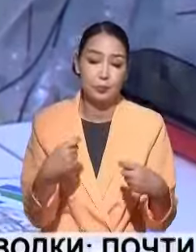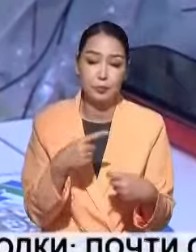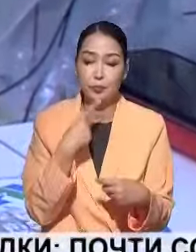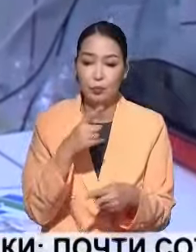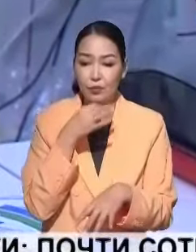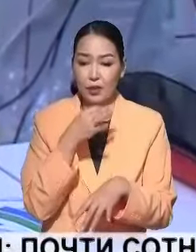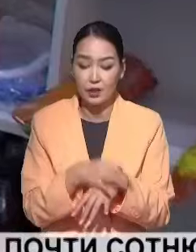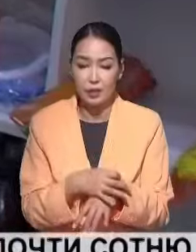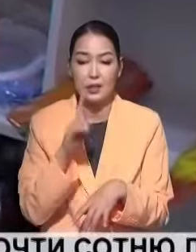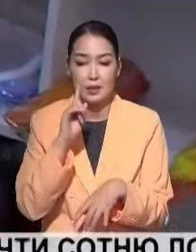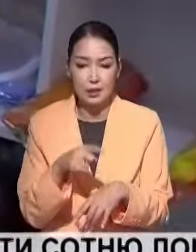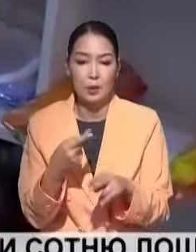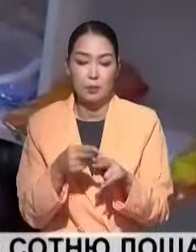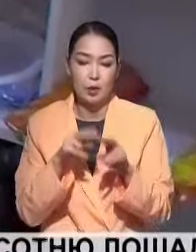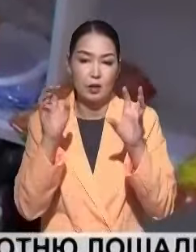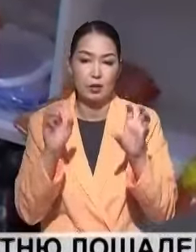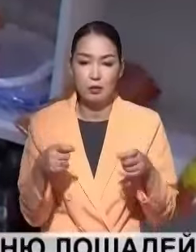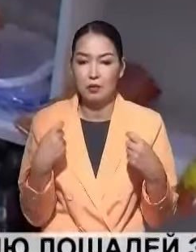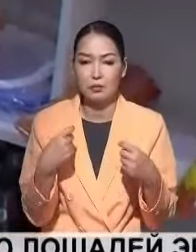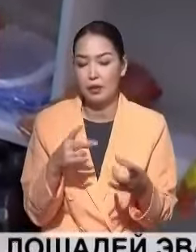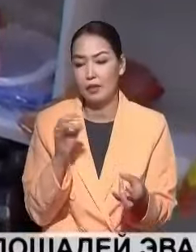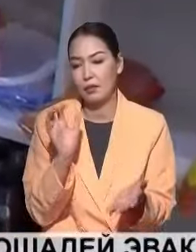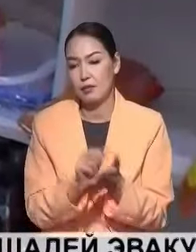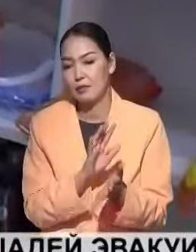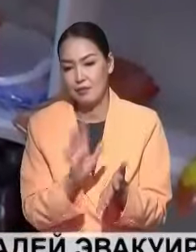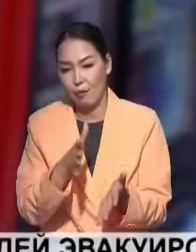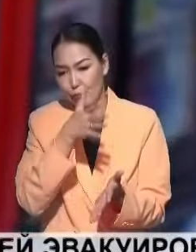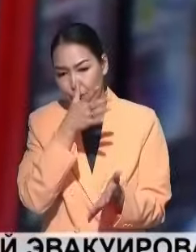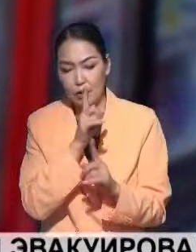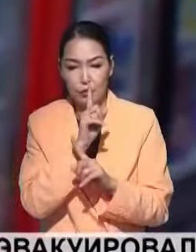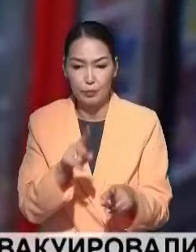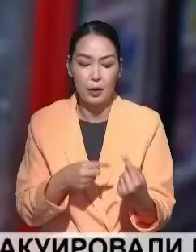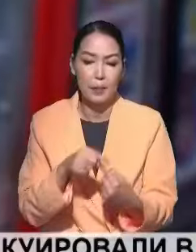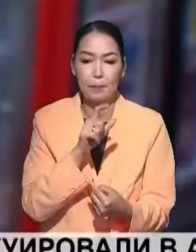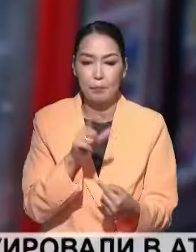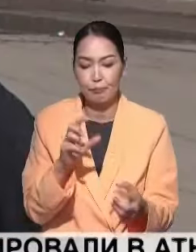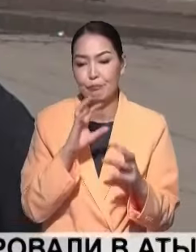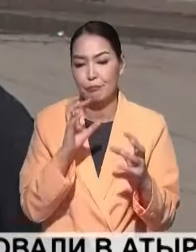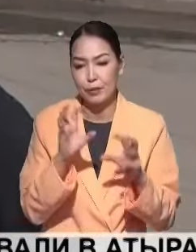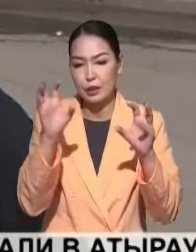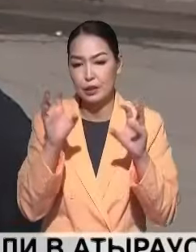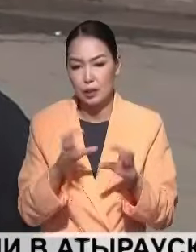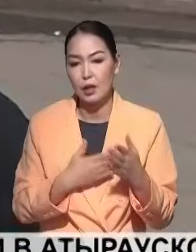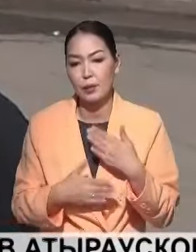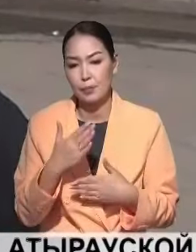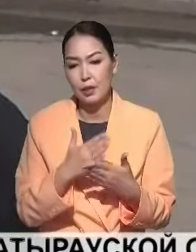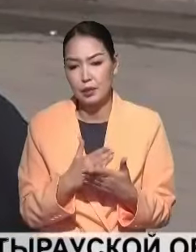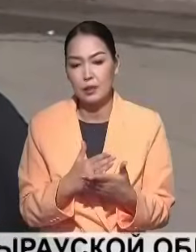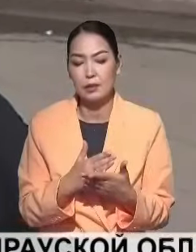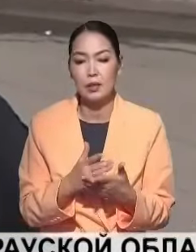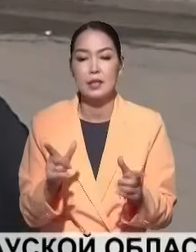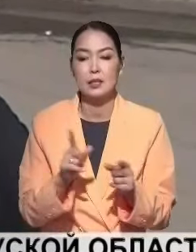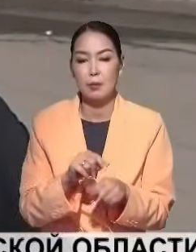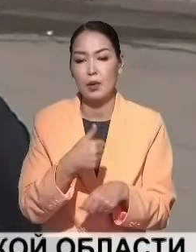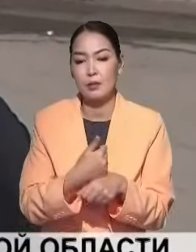ответственности знает и противозаконной продажей не занимается. Правда, не все столичные предприниматели соблюдают закон. Совместно с департаментом полиции